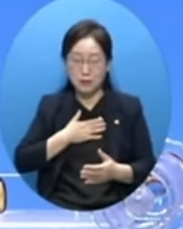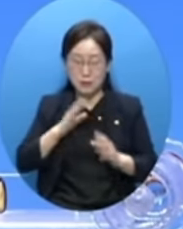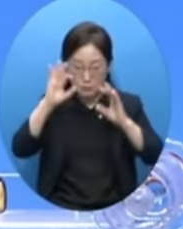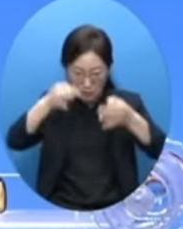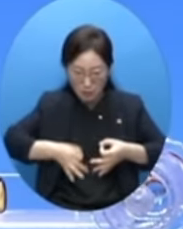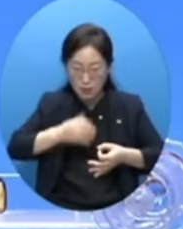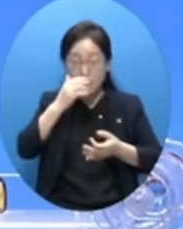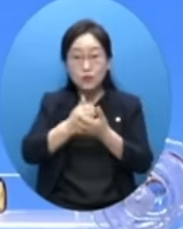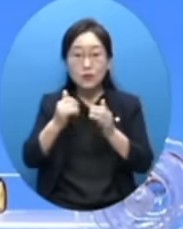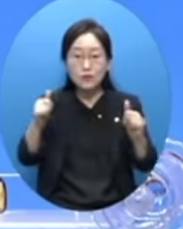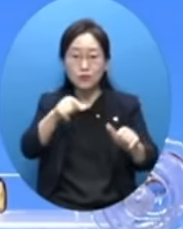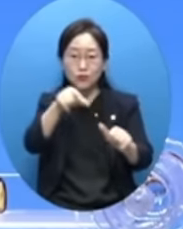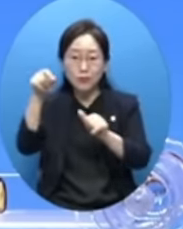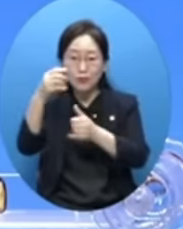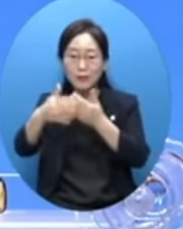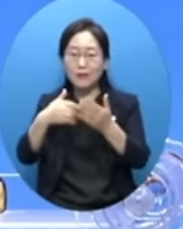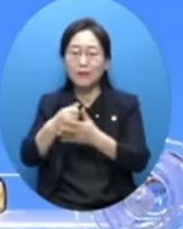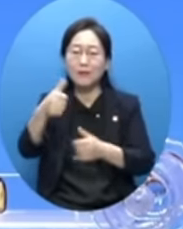구원받아 하나님 자녀가 되었으니